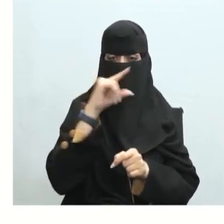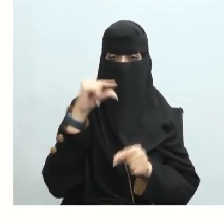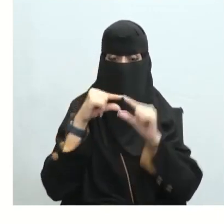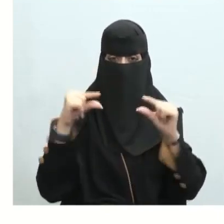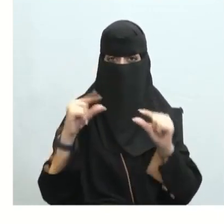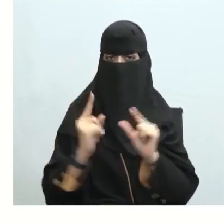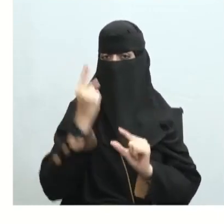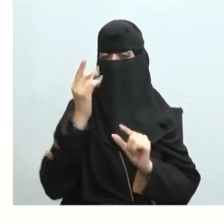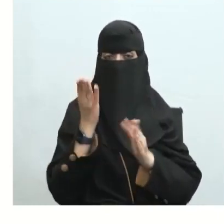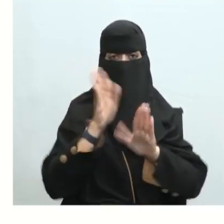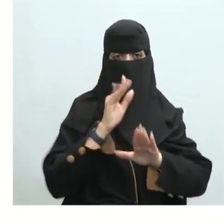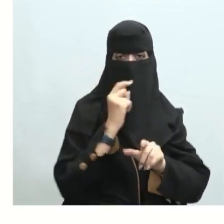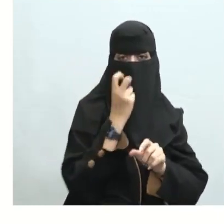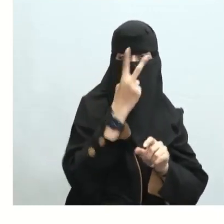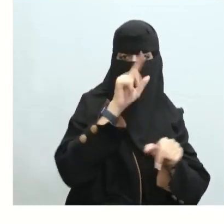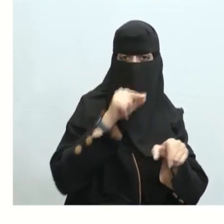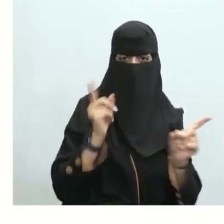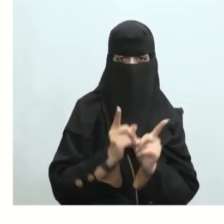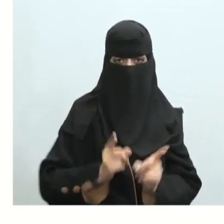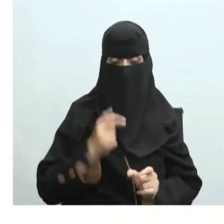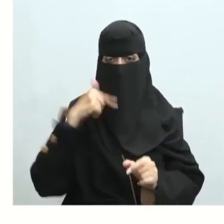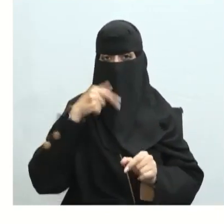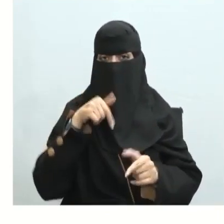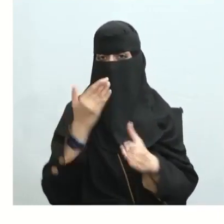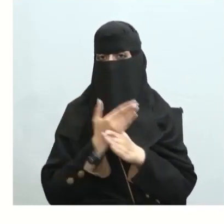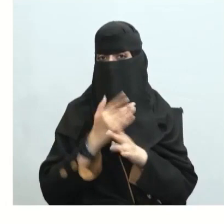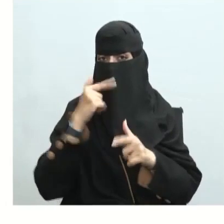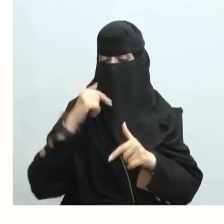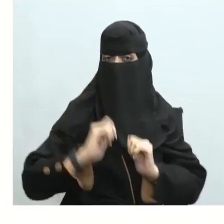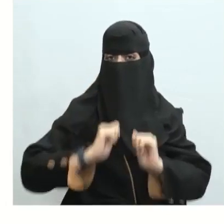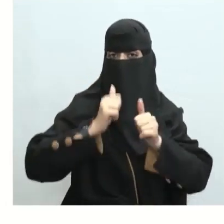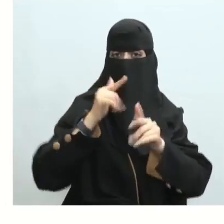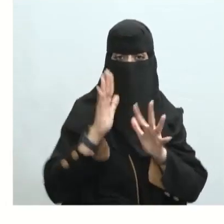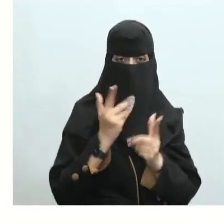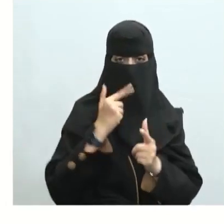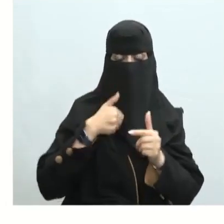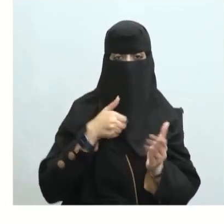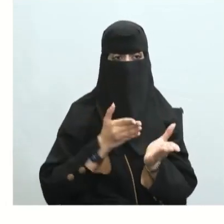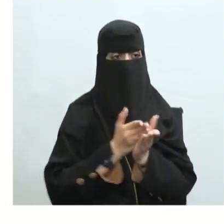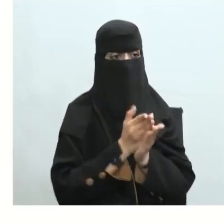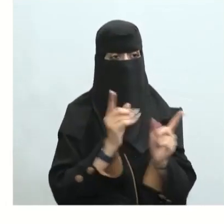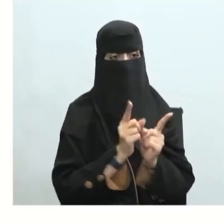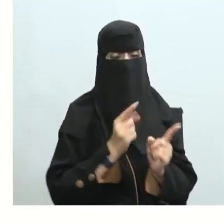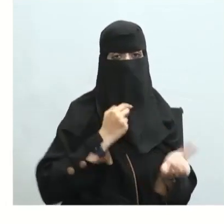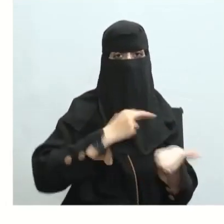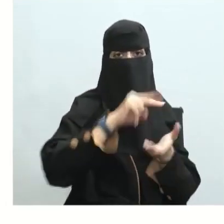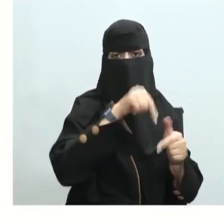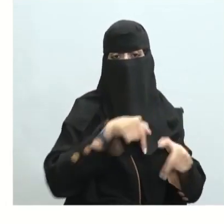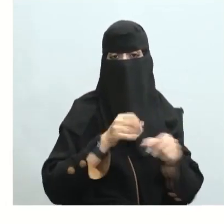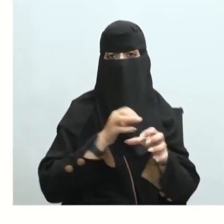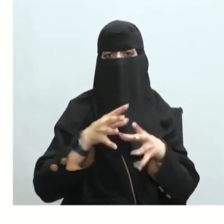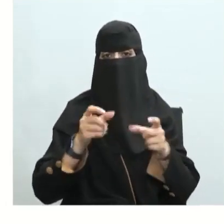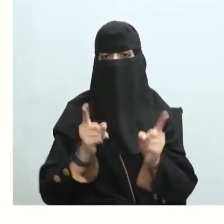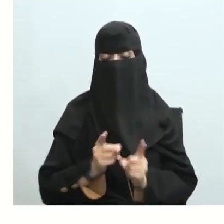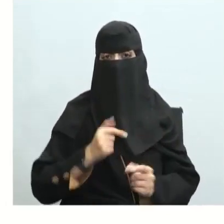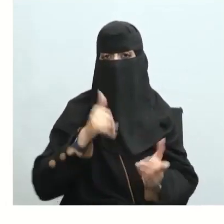طلب واحد او اكثر وايضا لخص مبرراتك ومؤهلاتك ثم حدد الجهه المستقبله والمسؤول واللقب الوظيف ولخص ما تريد من